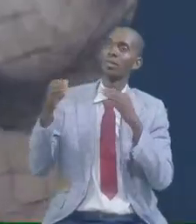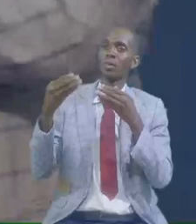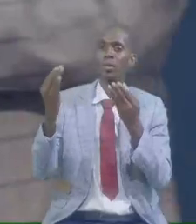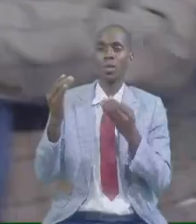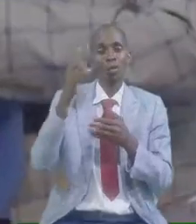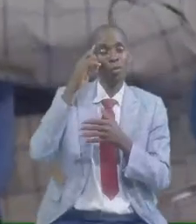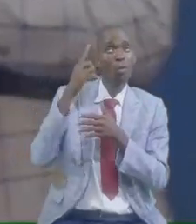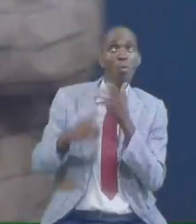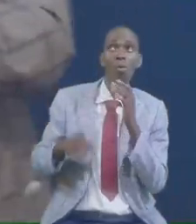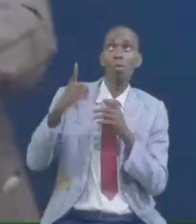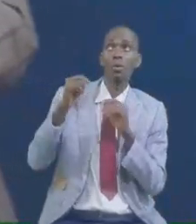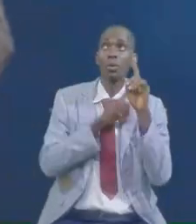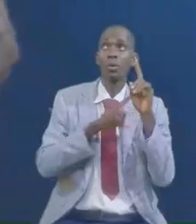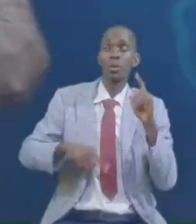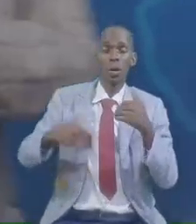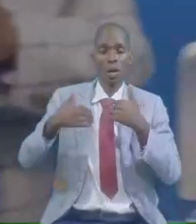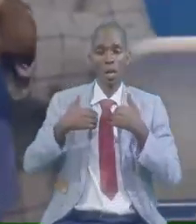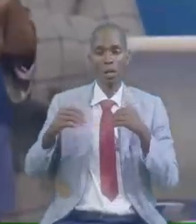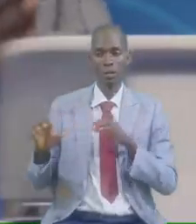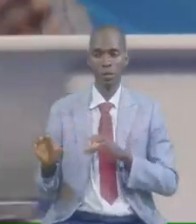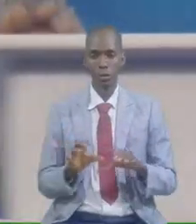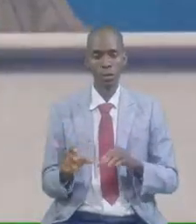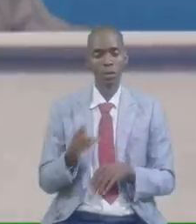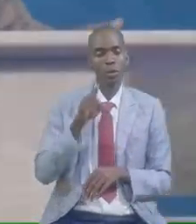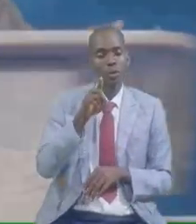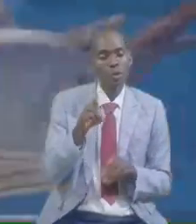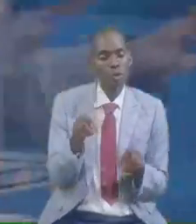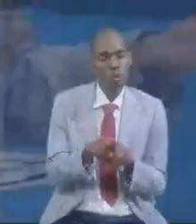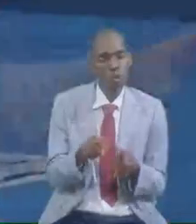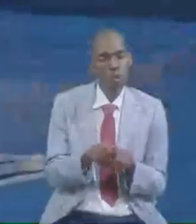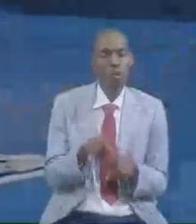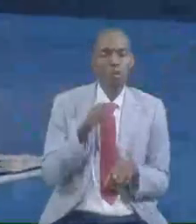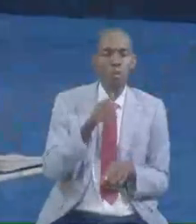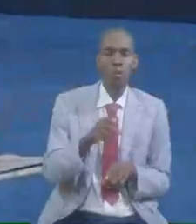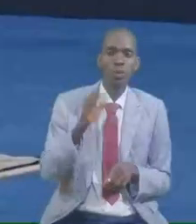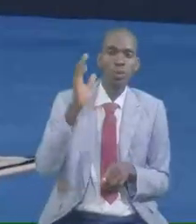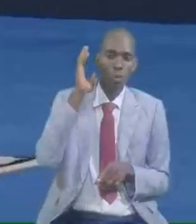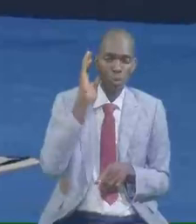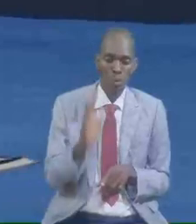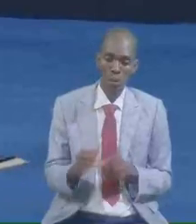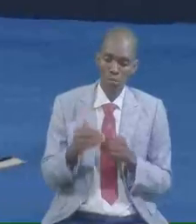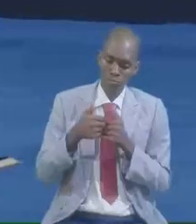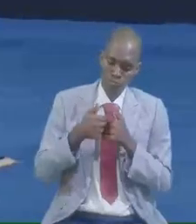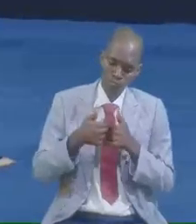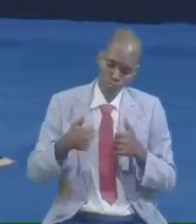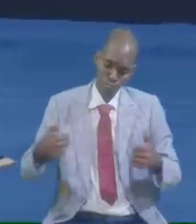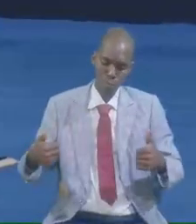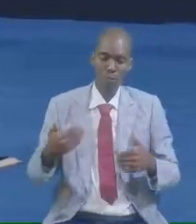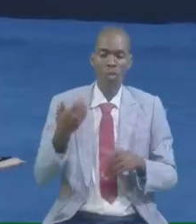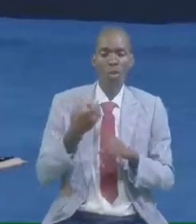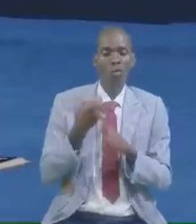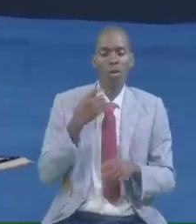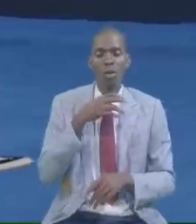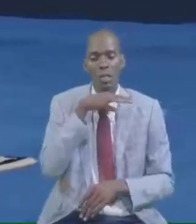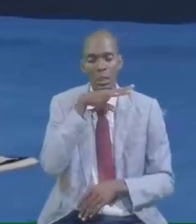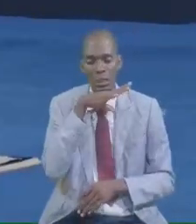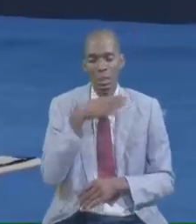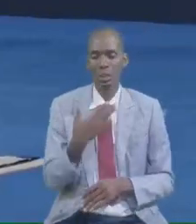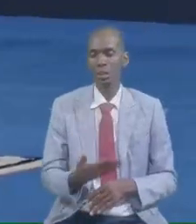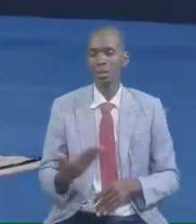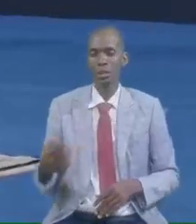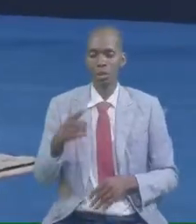gratitude de ce que le Seigneur a fait, toi aussi, tu t'éloignes de l'iniquité.